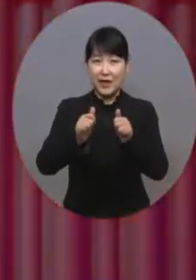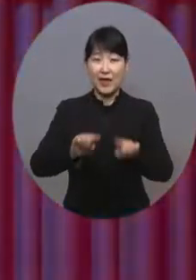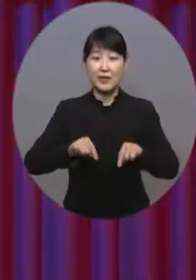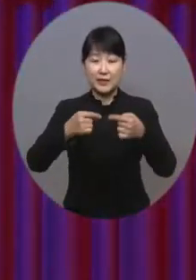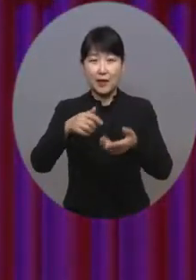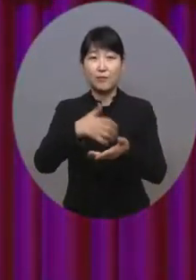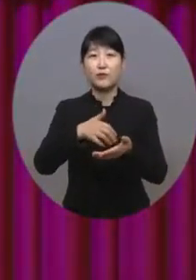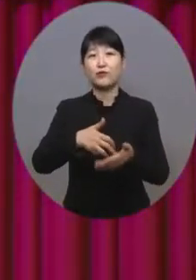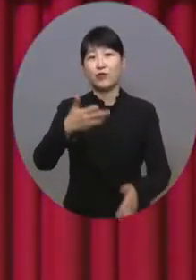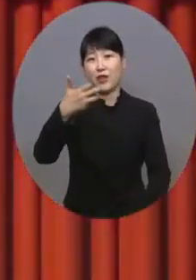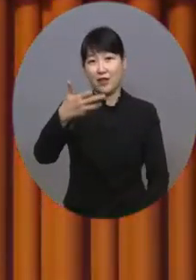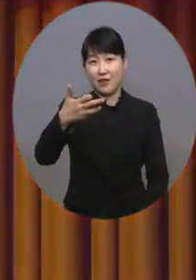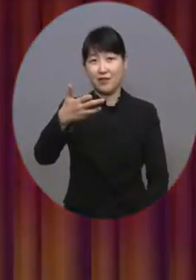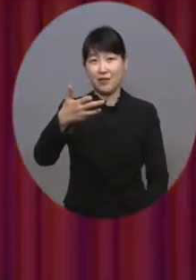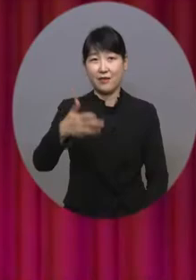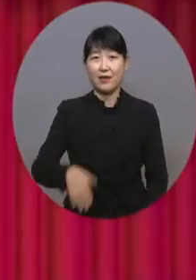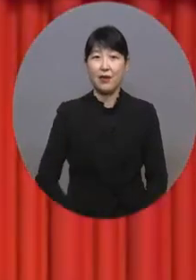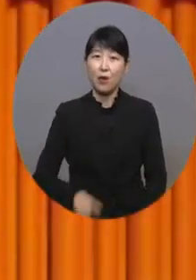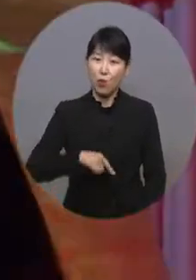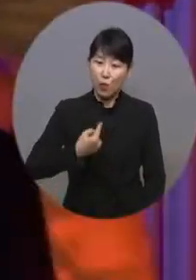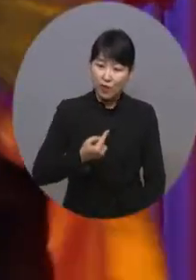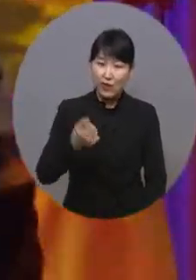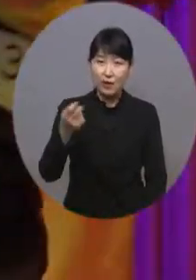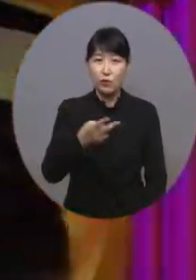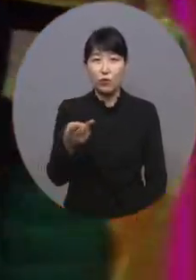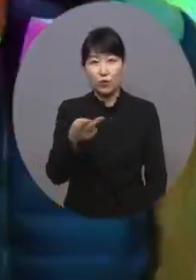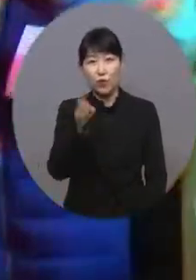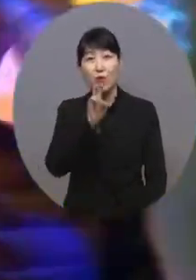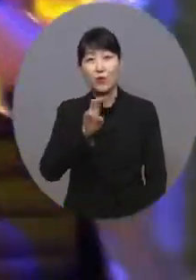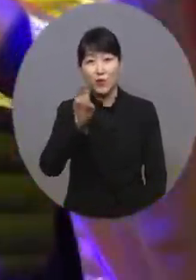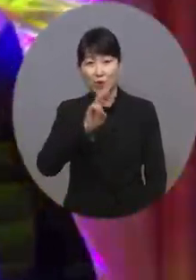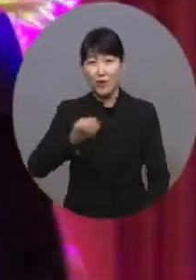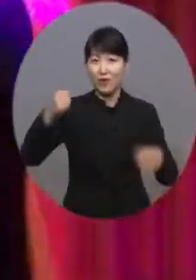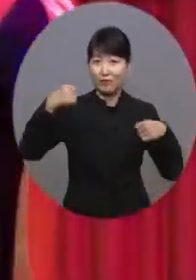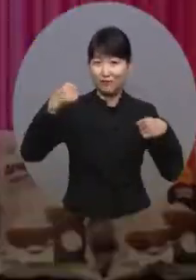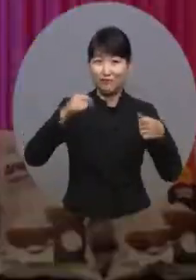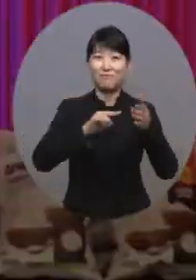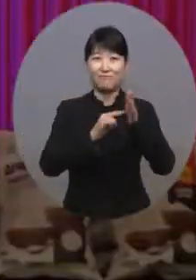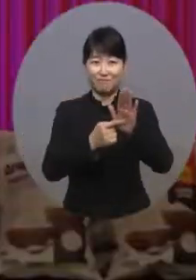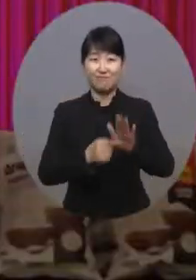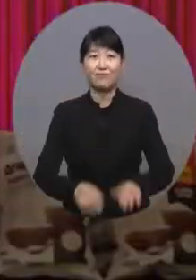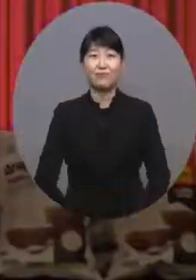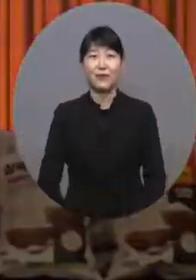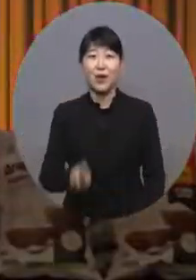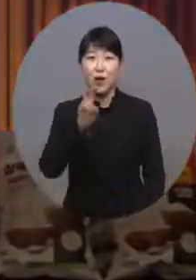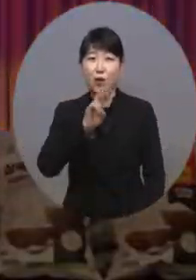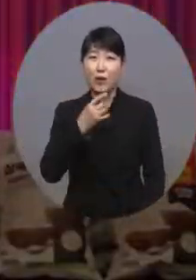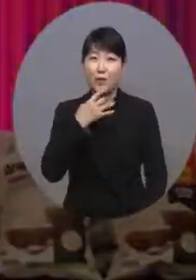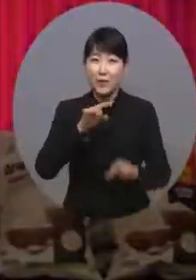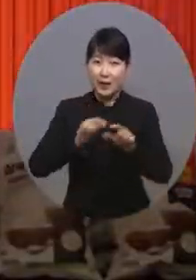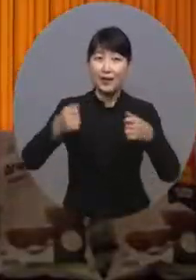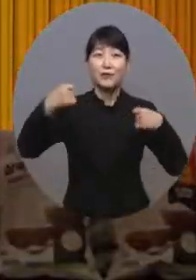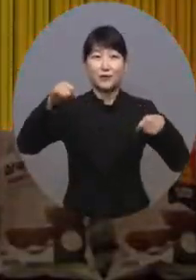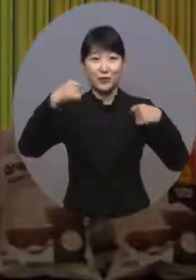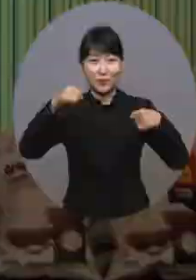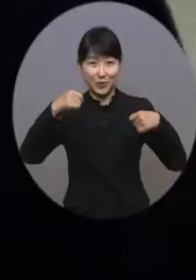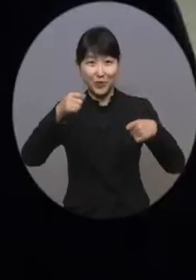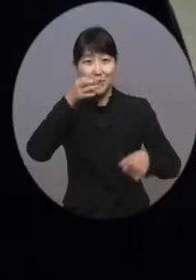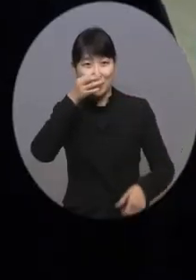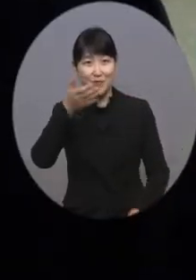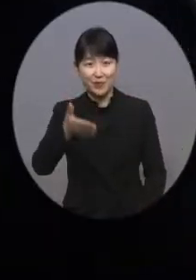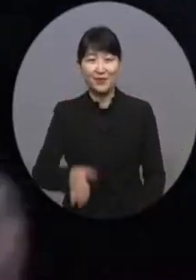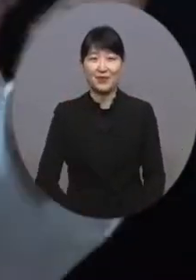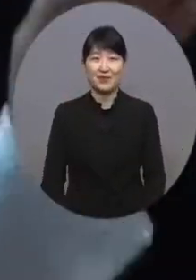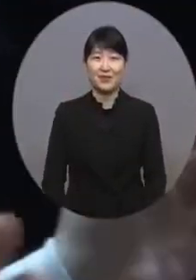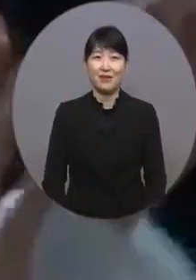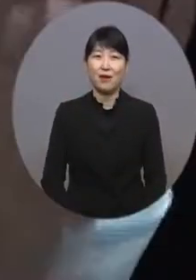18팀이 본선에 진출해 솔로, 듀엣으로 나름의 실력을 겨루었습니다. 노래는 물론 춤 실력도 선보였습니다.